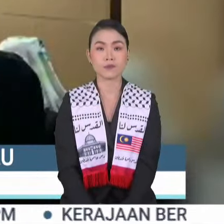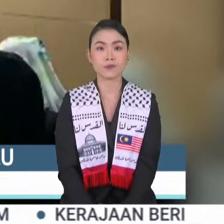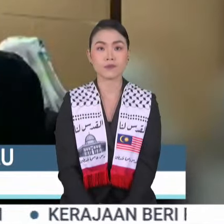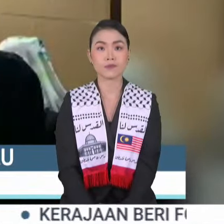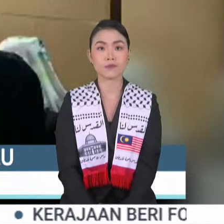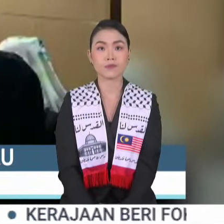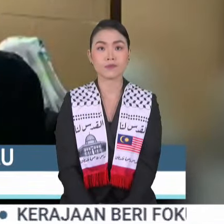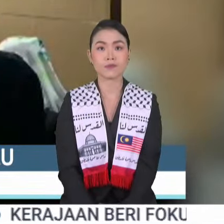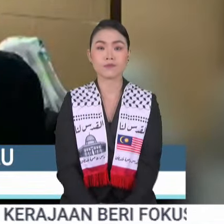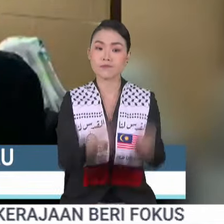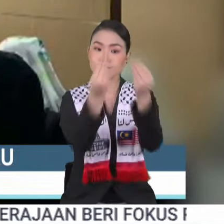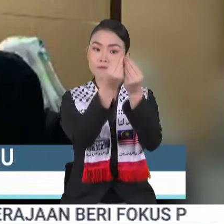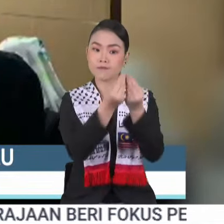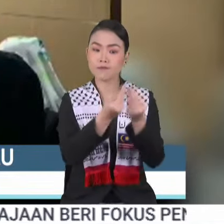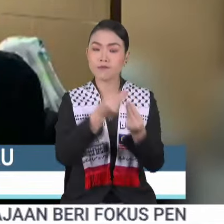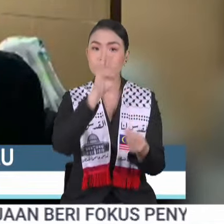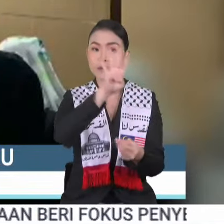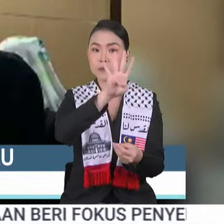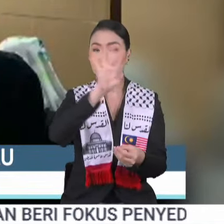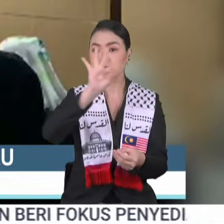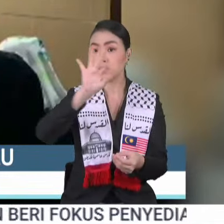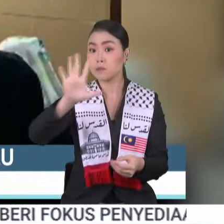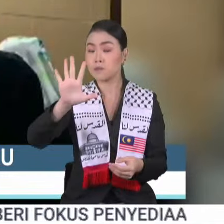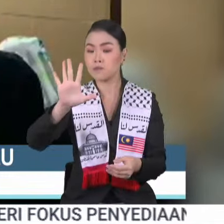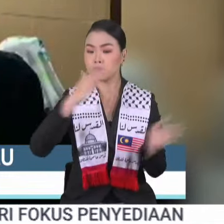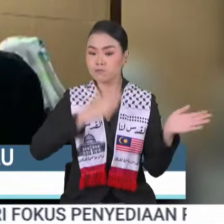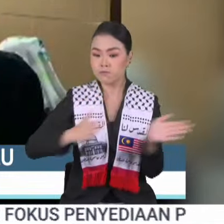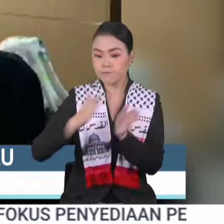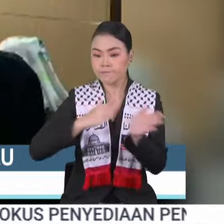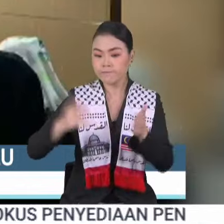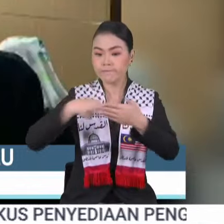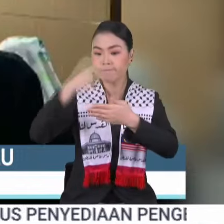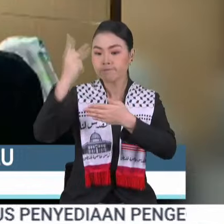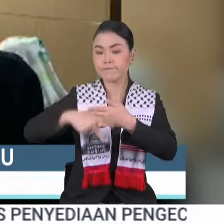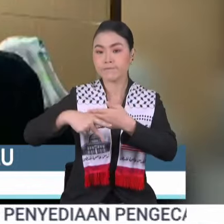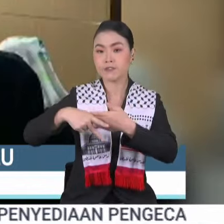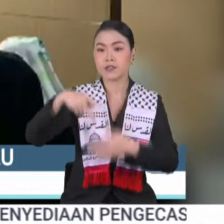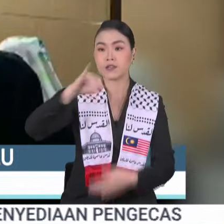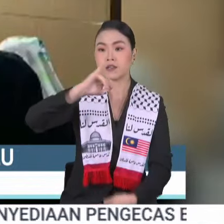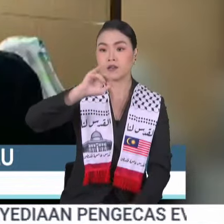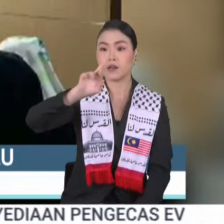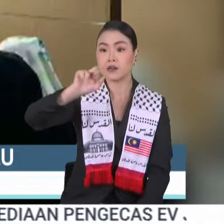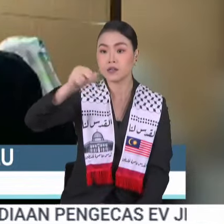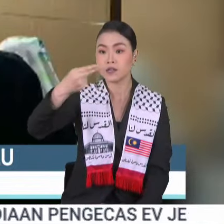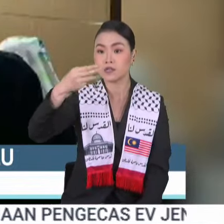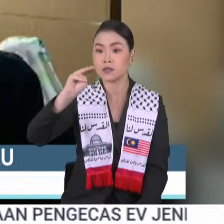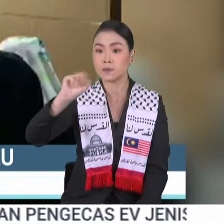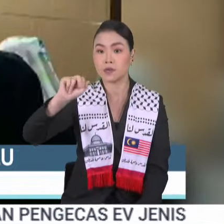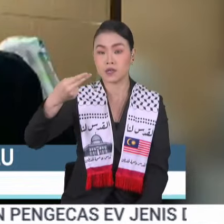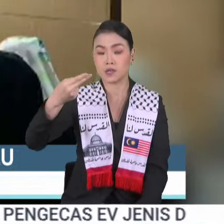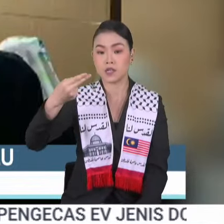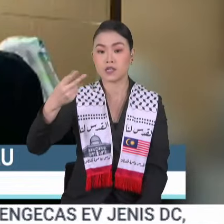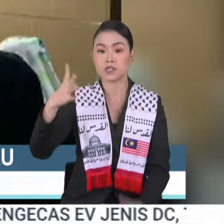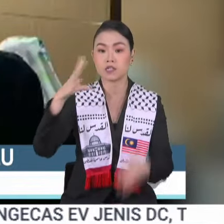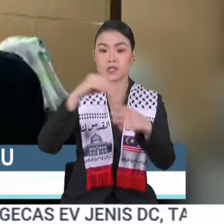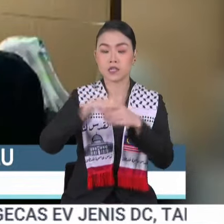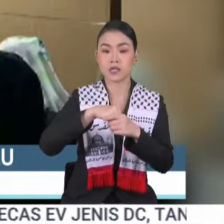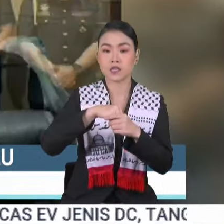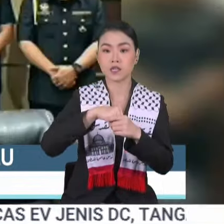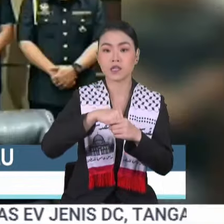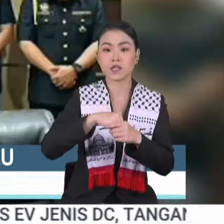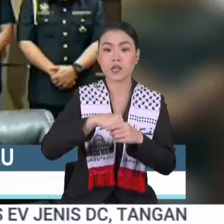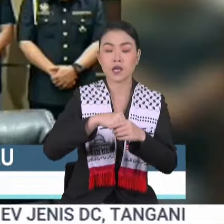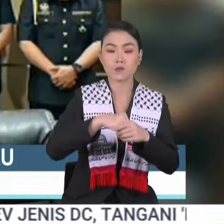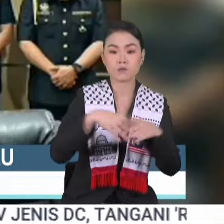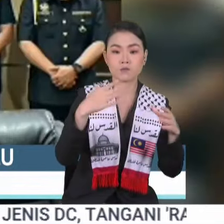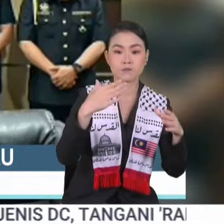juta sebanyak 495 anjuran jualan Rahmah dijalankan dalam peris empat anjuran di luar